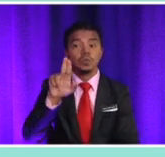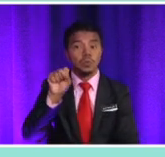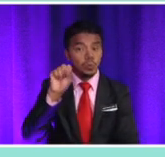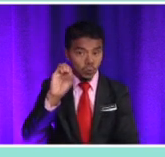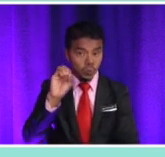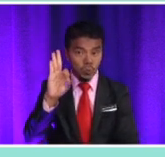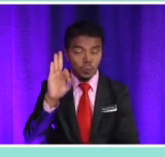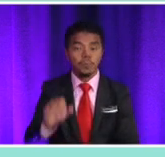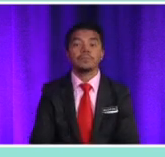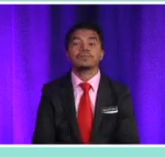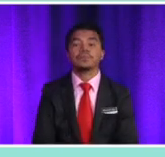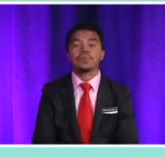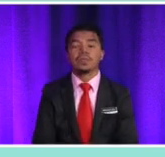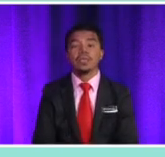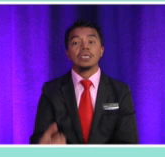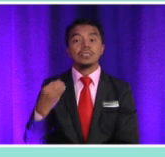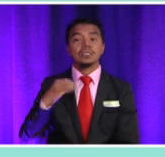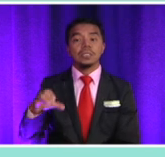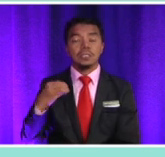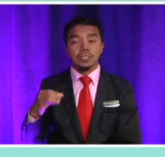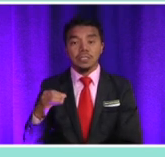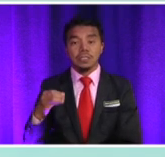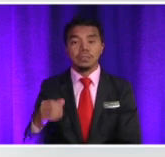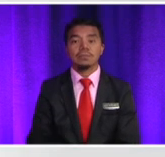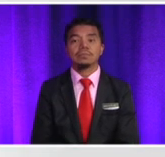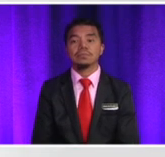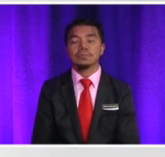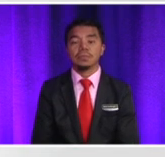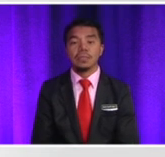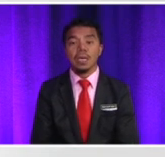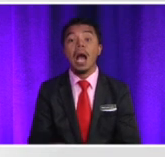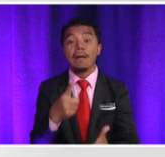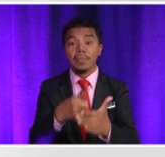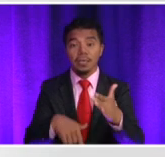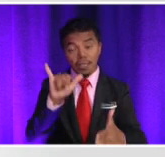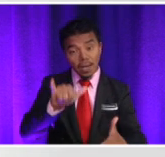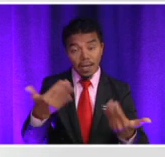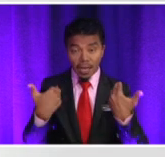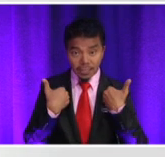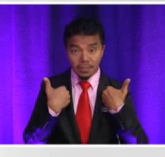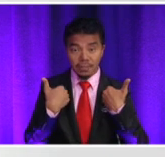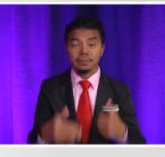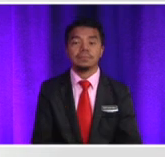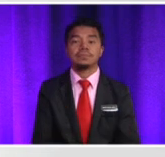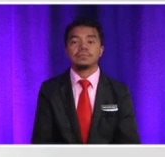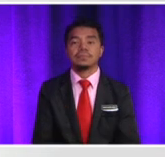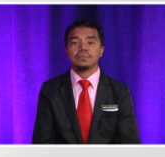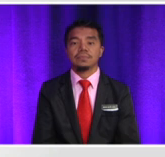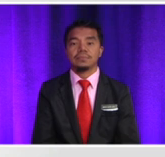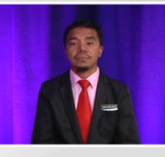murid Terangkan ciri Usahawan berdasarkan kepada maklumat yang Encik Yusuf perih Oke